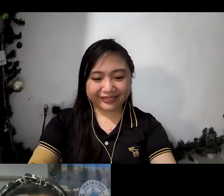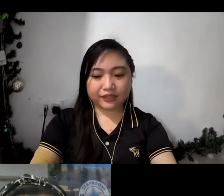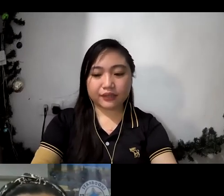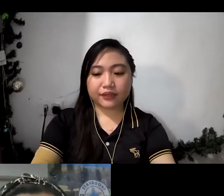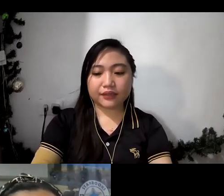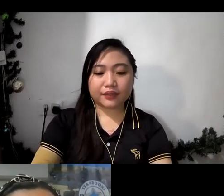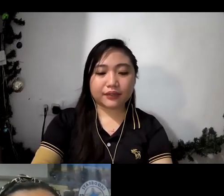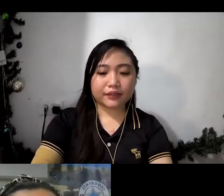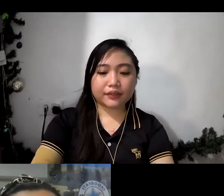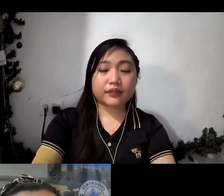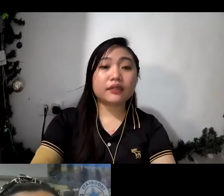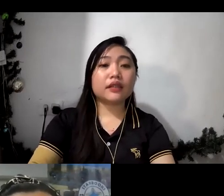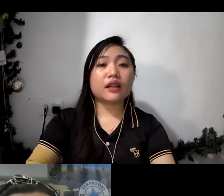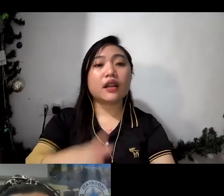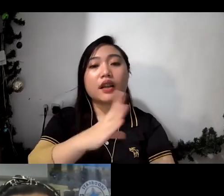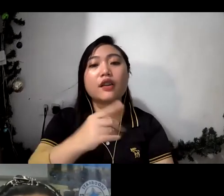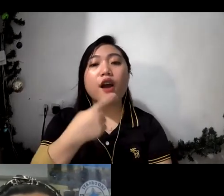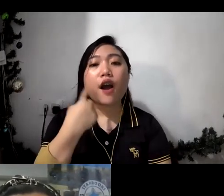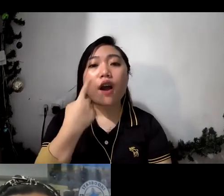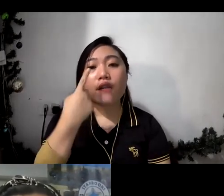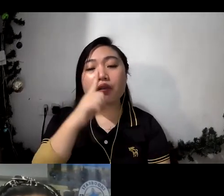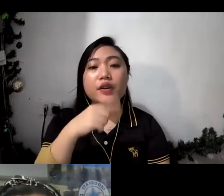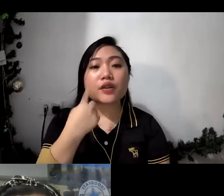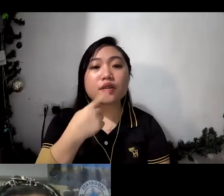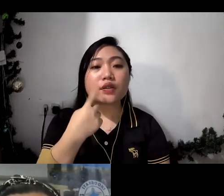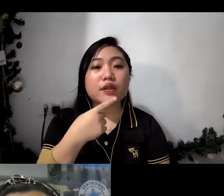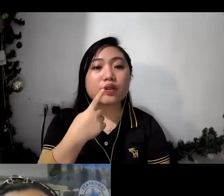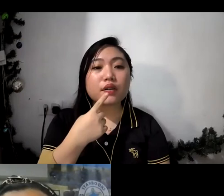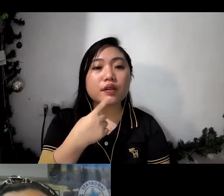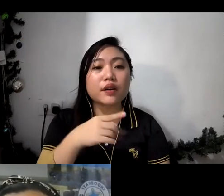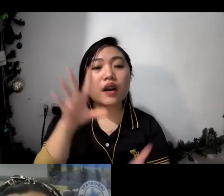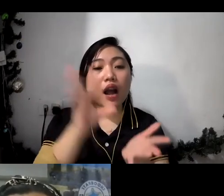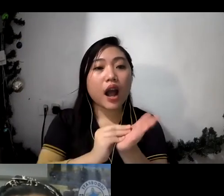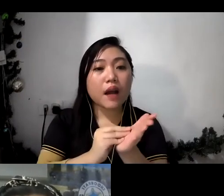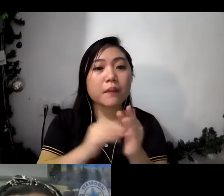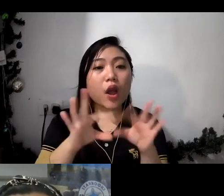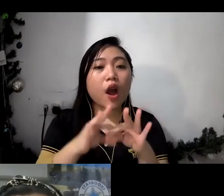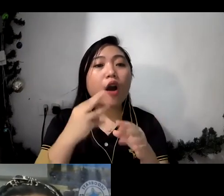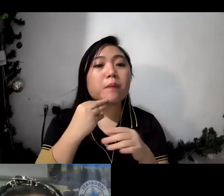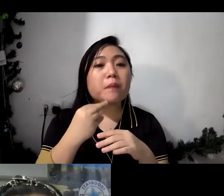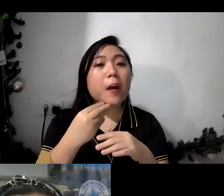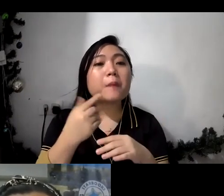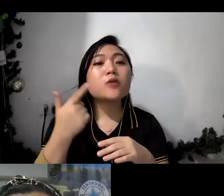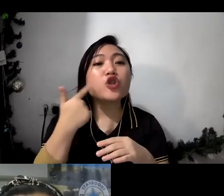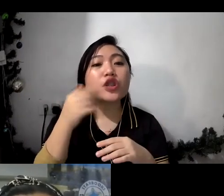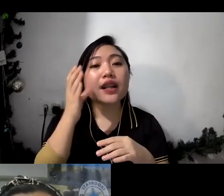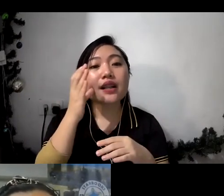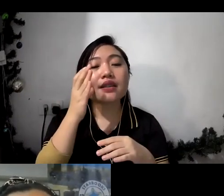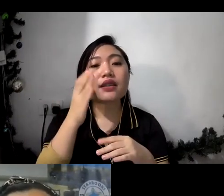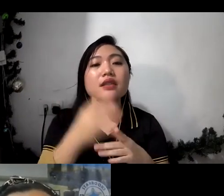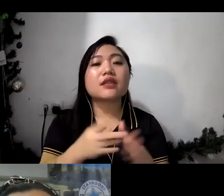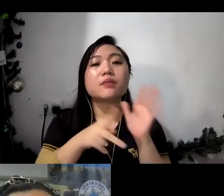nasagot naman po, ma'am. And for those who are asking about the copy of Ma'am Giselle's presentation, as